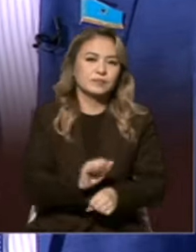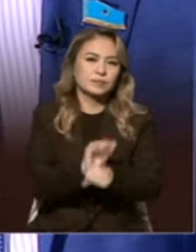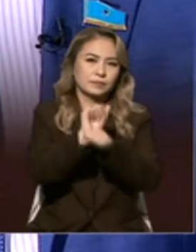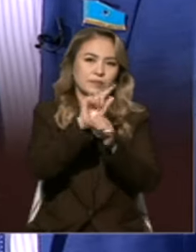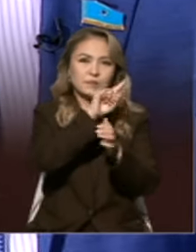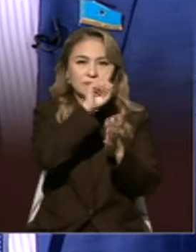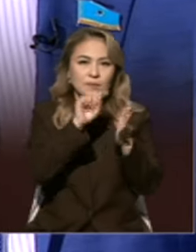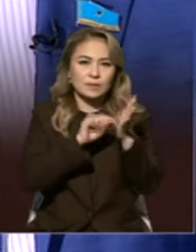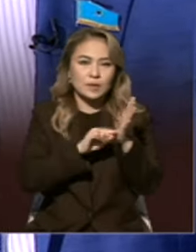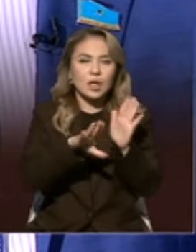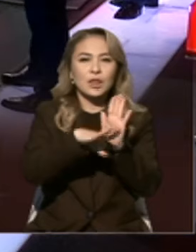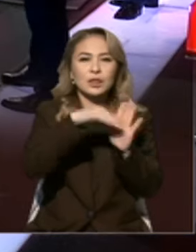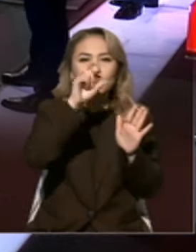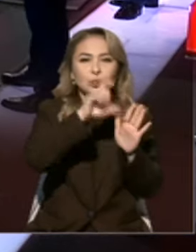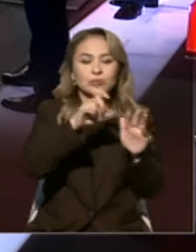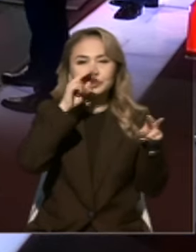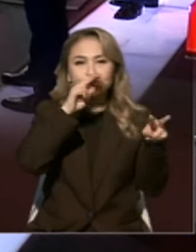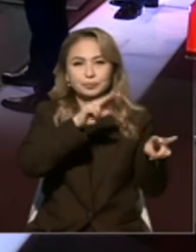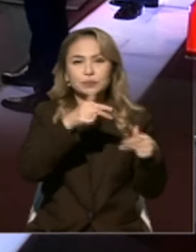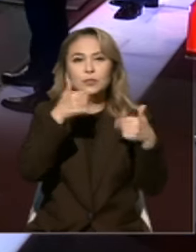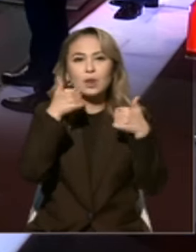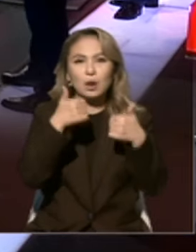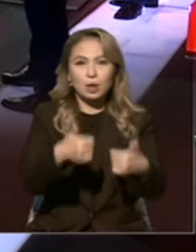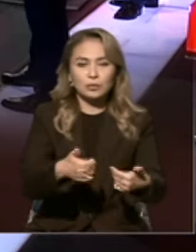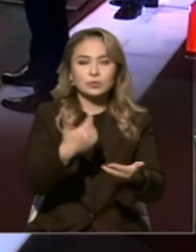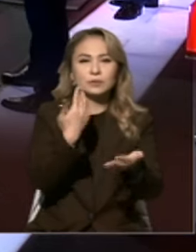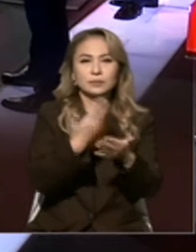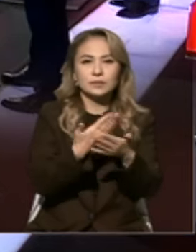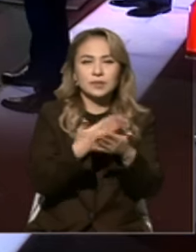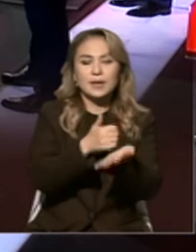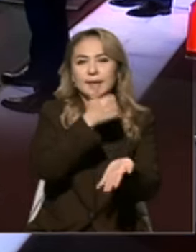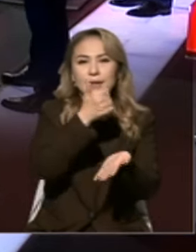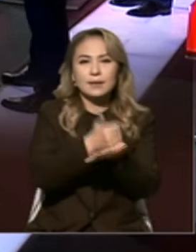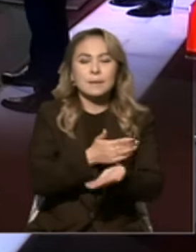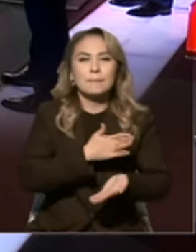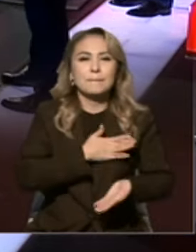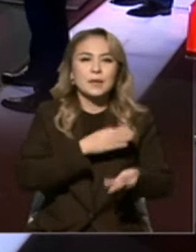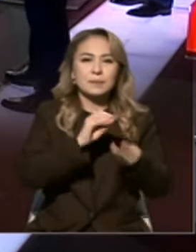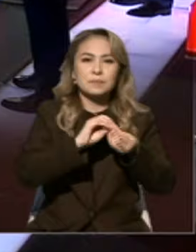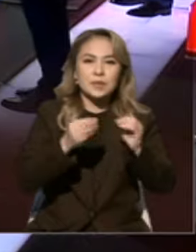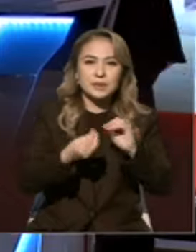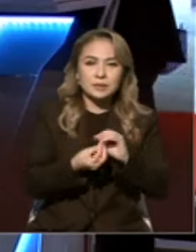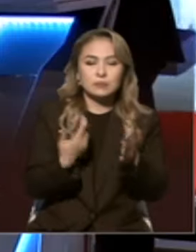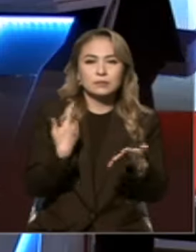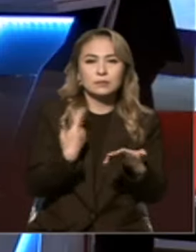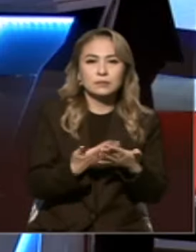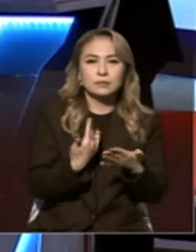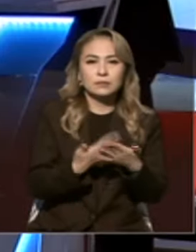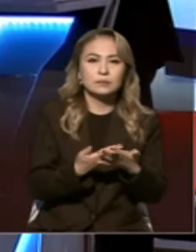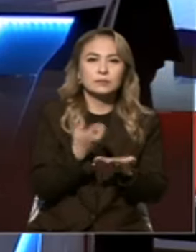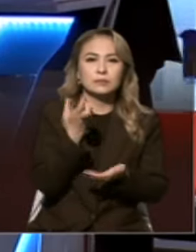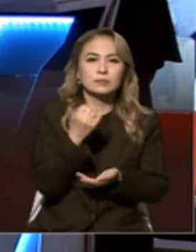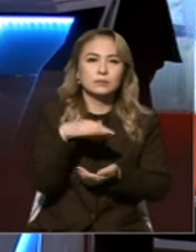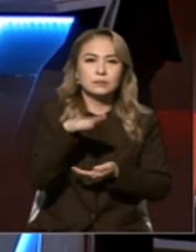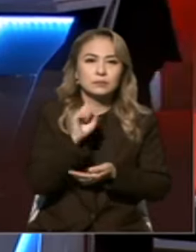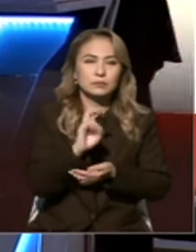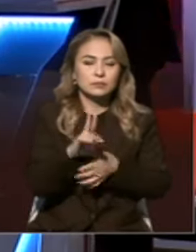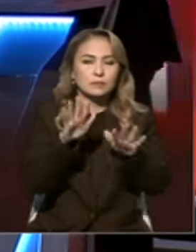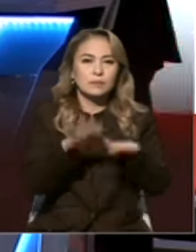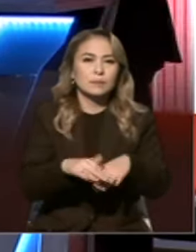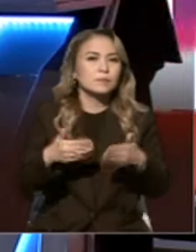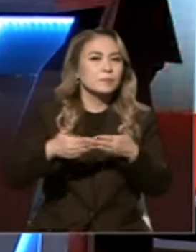мынау депутаттардың бақылауында болғаны жақсы, бірақ ең басты мәселе бұл жерде. Мысалға міне, біз осы Байтақ Жасылдар партиясы